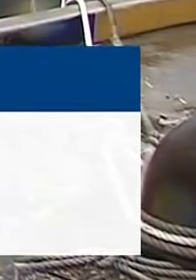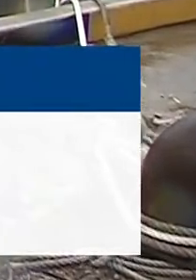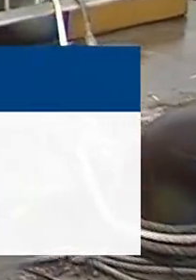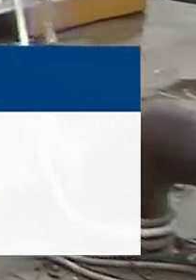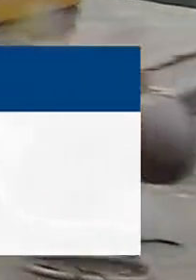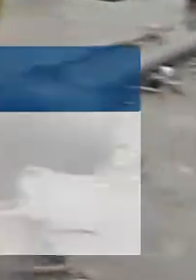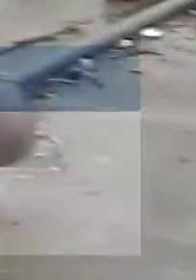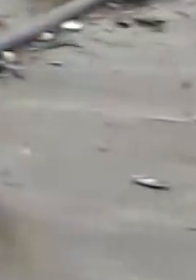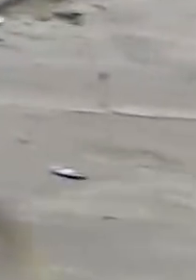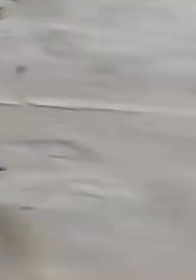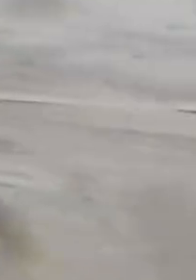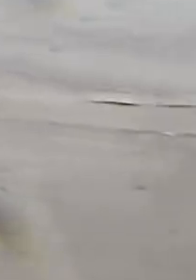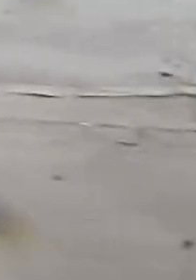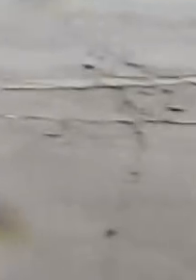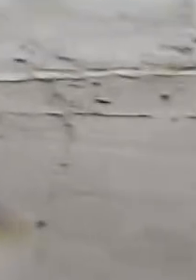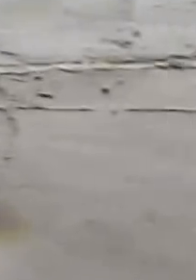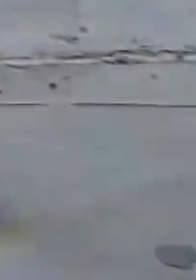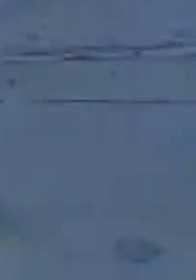아닙니다.